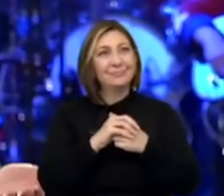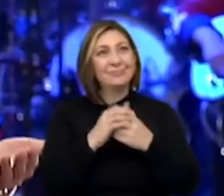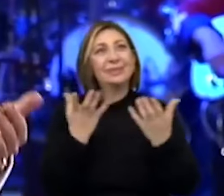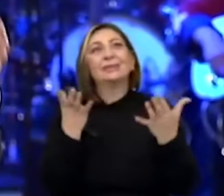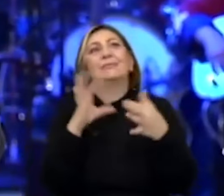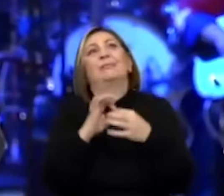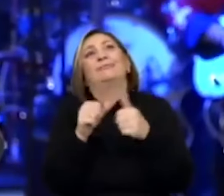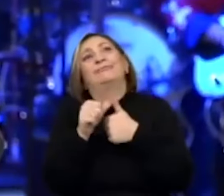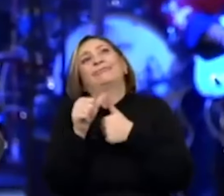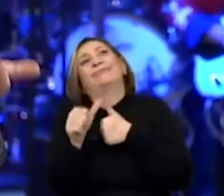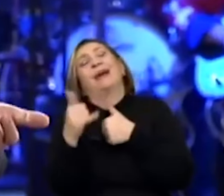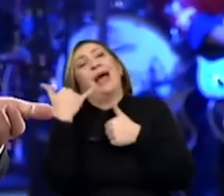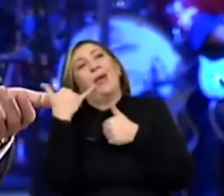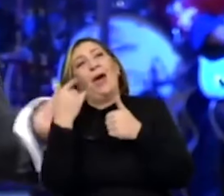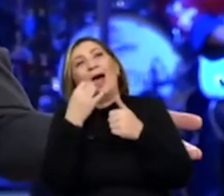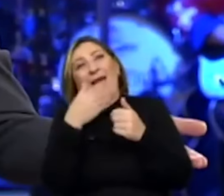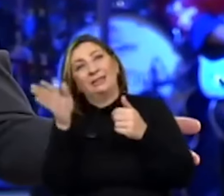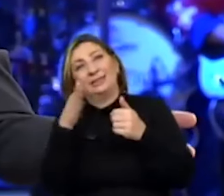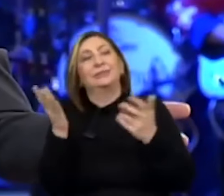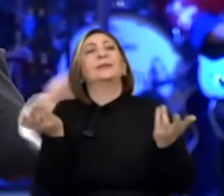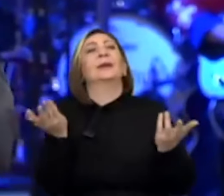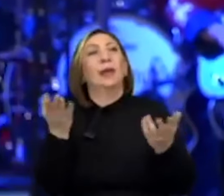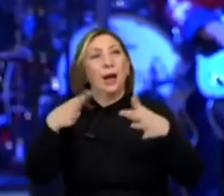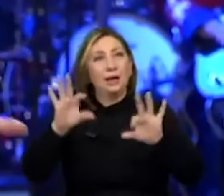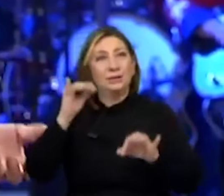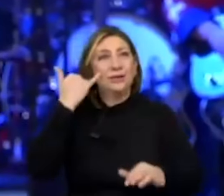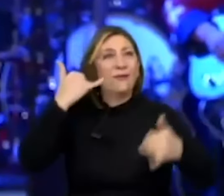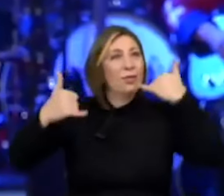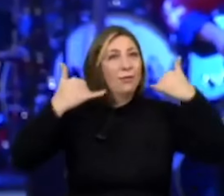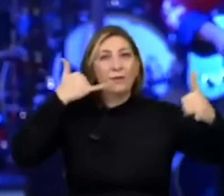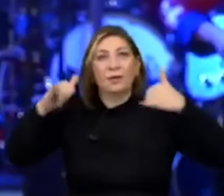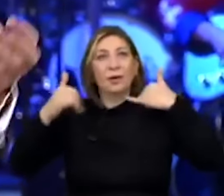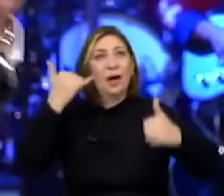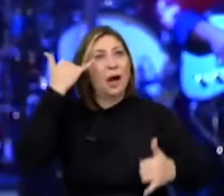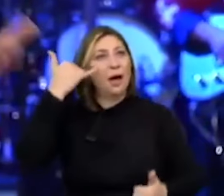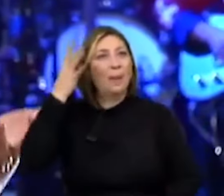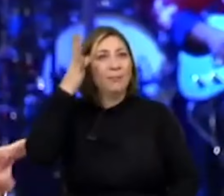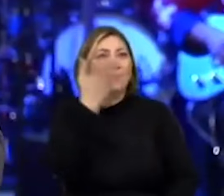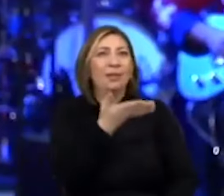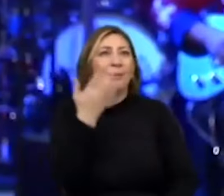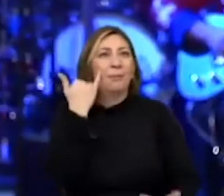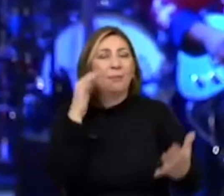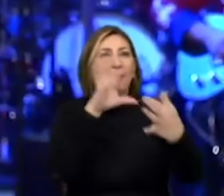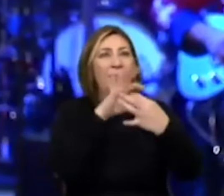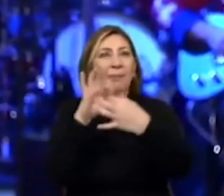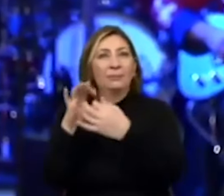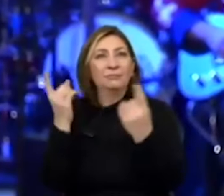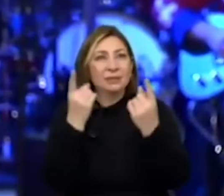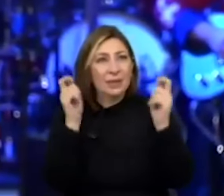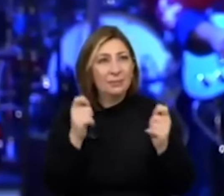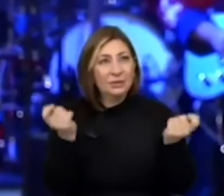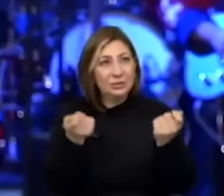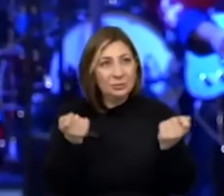Nasıl bağlıyorlar ya? Alo, Ankara Çıkara'dan değil ki artık ya. O herkes de var. Aptal bir telefon işte. Tak bağlanıyor stüdyoya. Bir şey